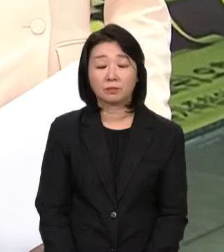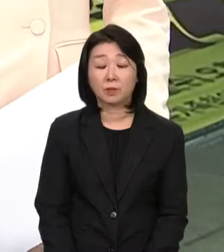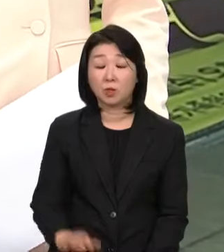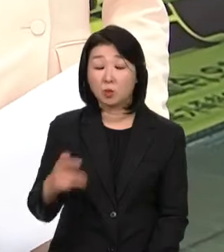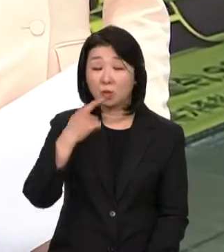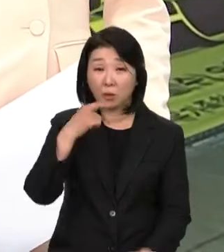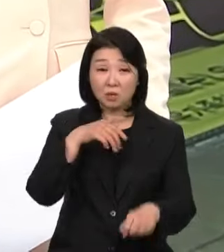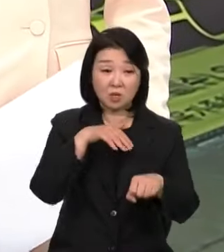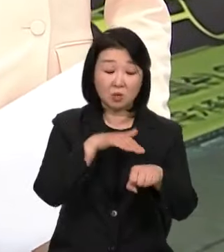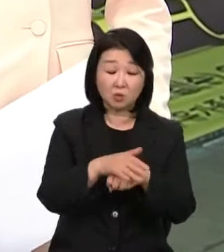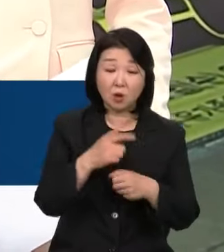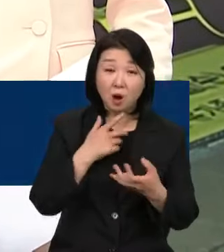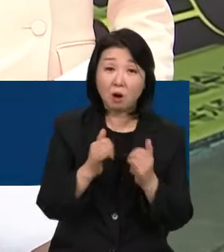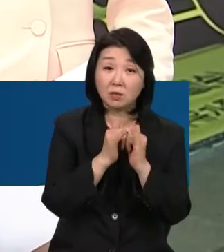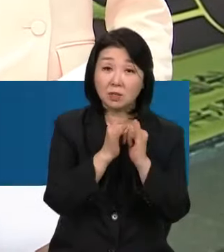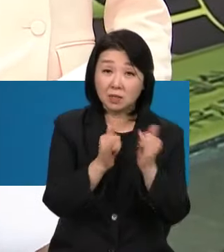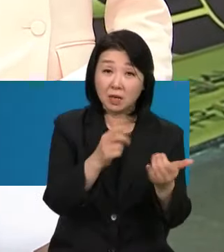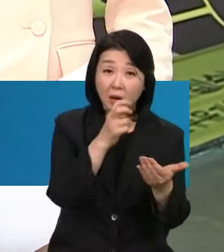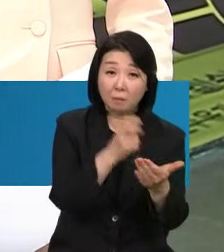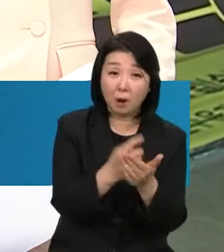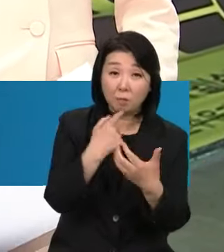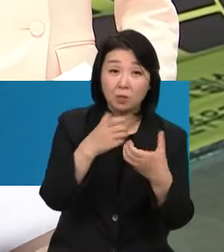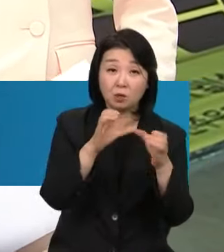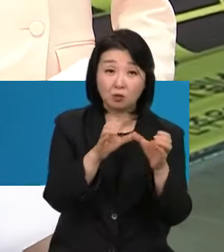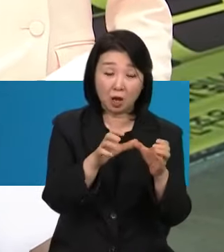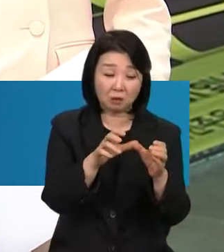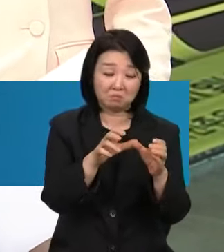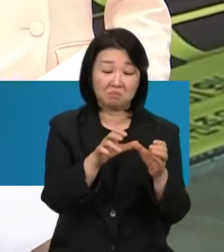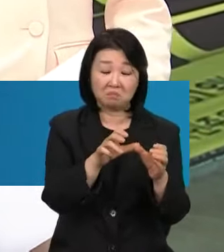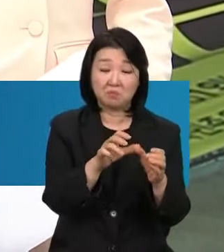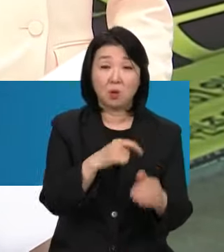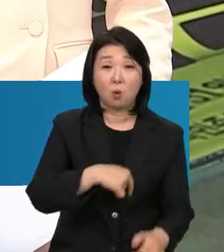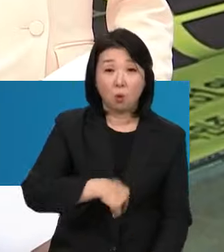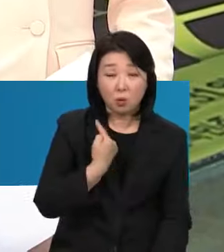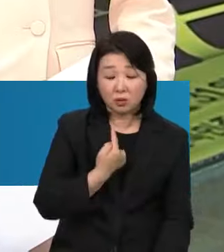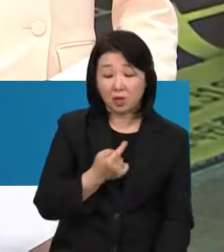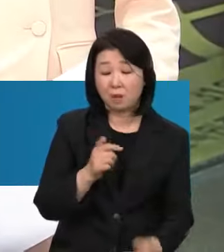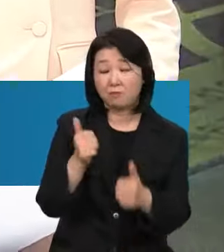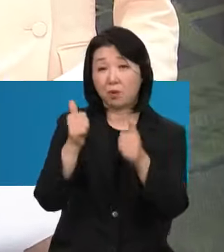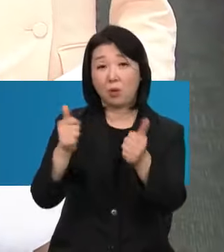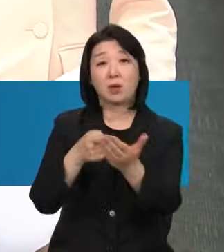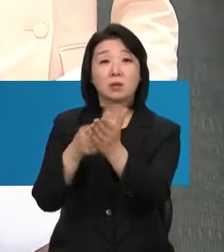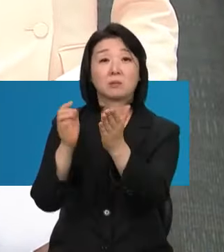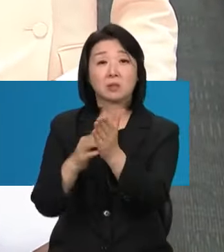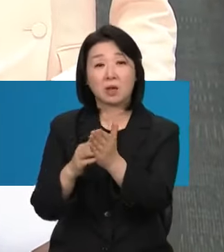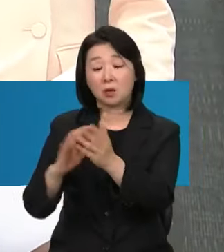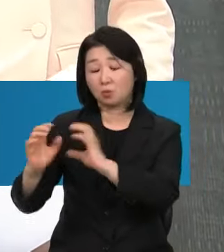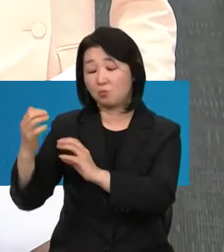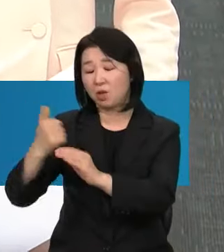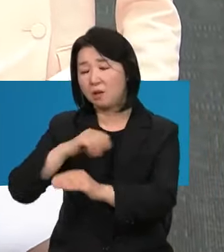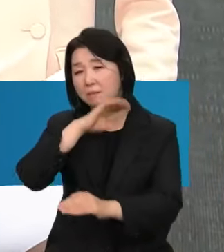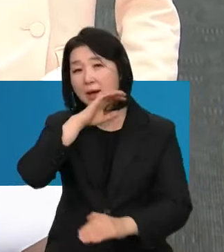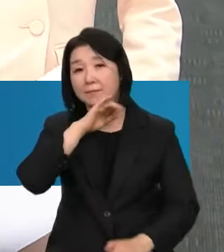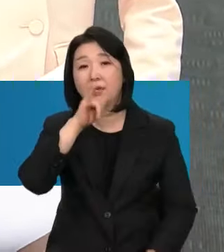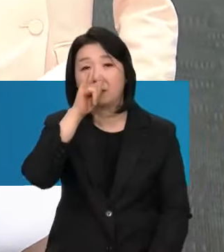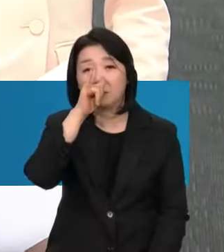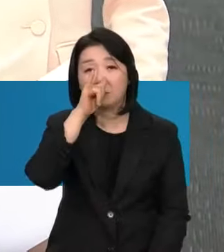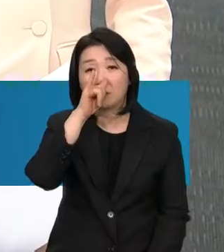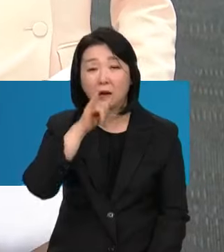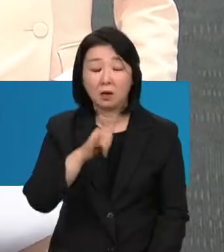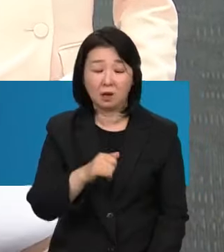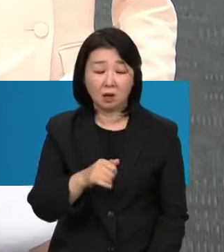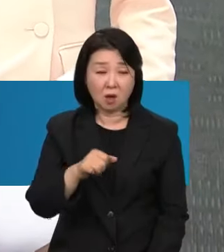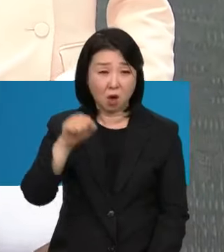최근 민주 유공자법 민주당이 단독으로 본회의로 올린 걸 두고 여당에서 거센 반대가 이어지고 있습니다